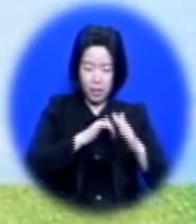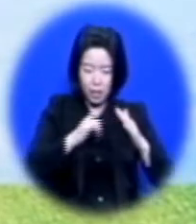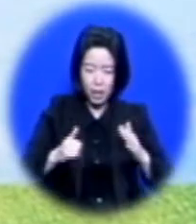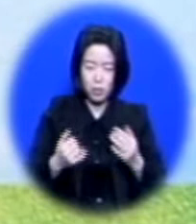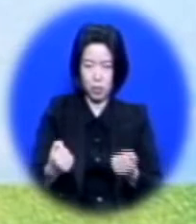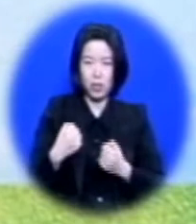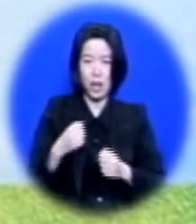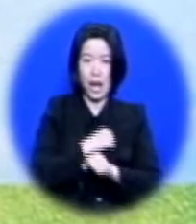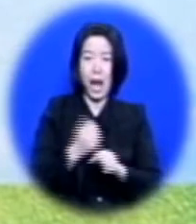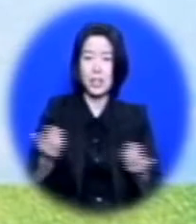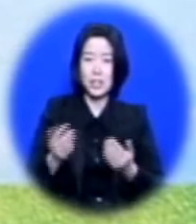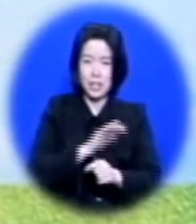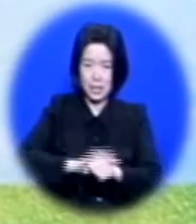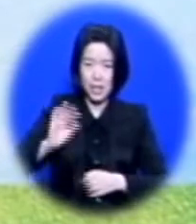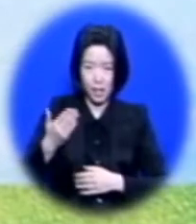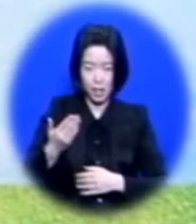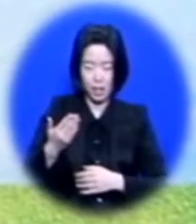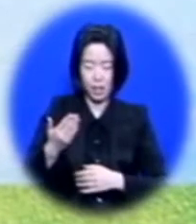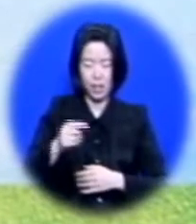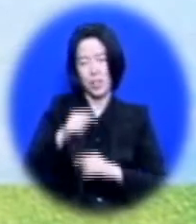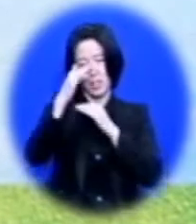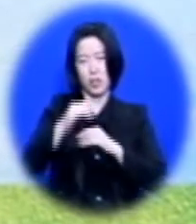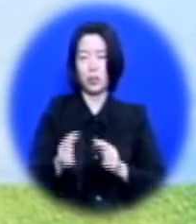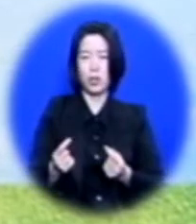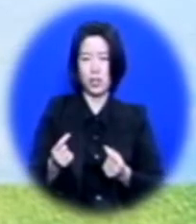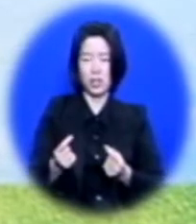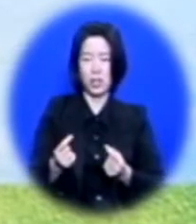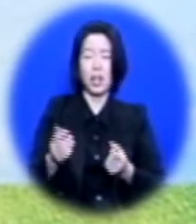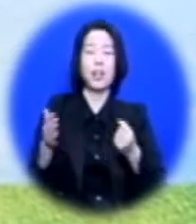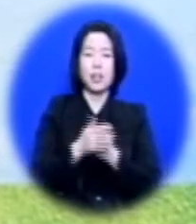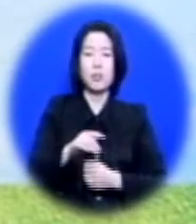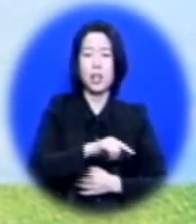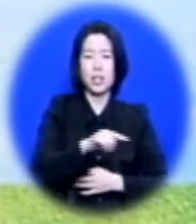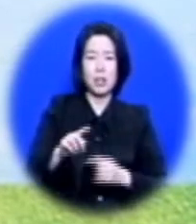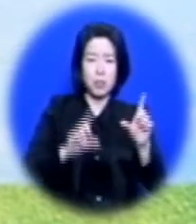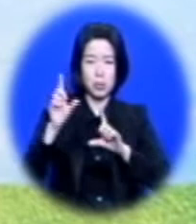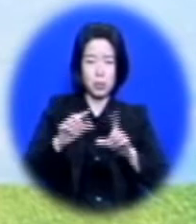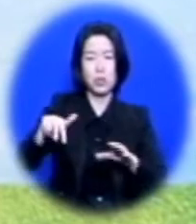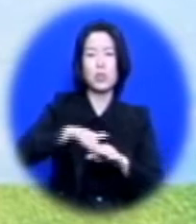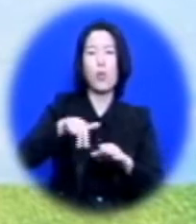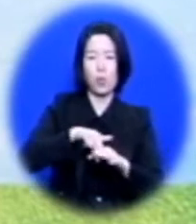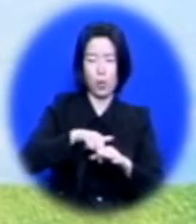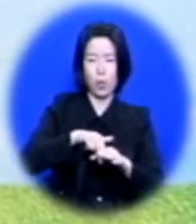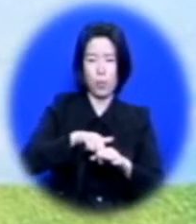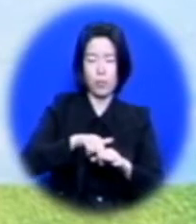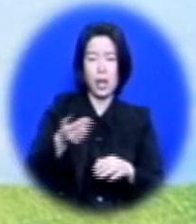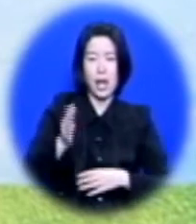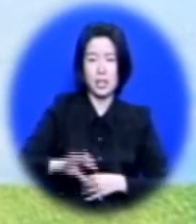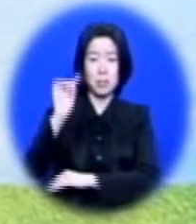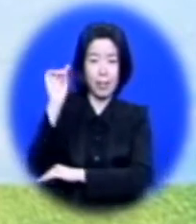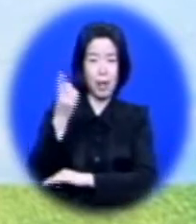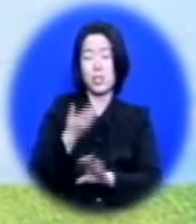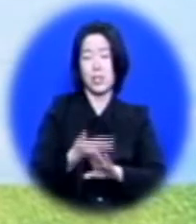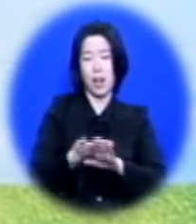달라고 그러니 이런 걸 종교라고 하는 겁니다 좀 그런데 다윗은 달랐어요